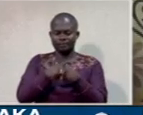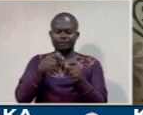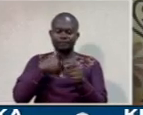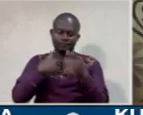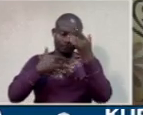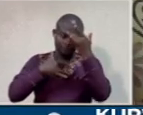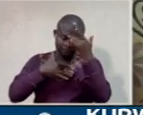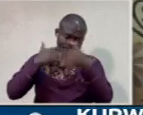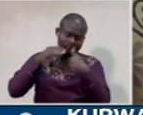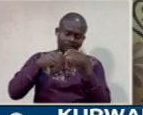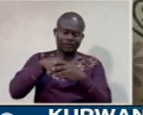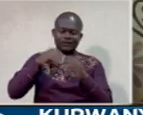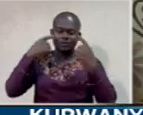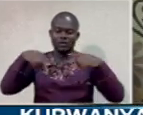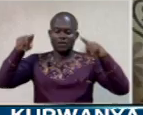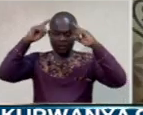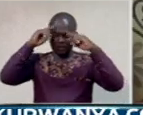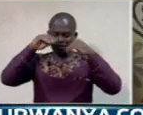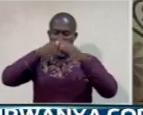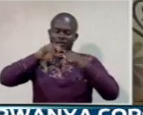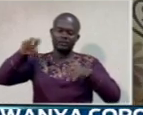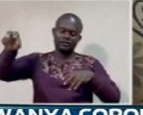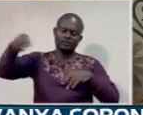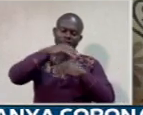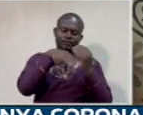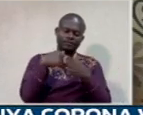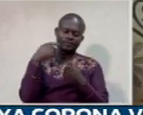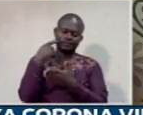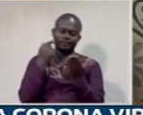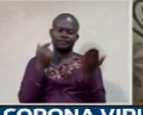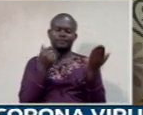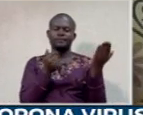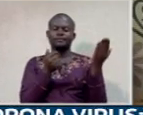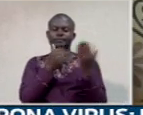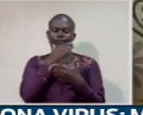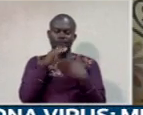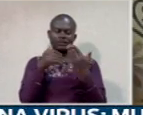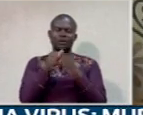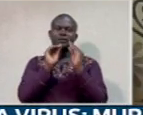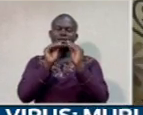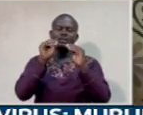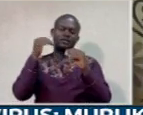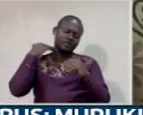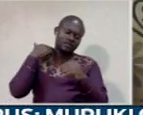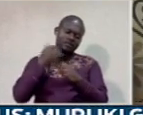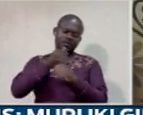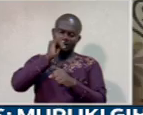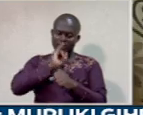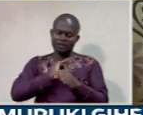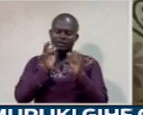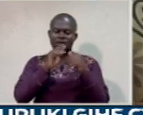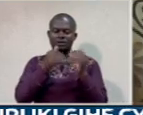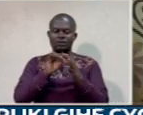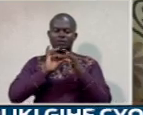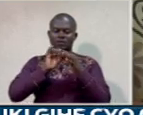cyorezo yuko bajya no mu mayuniversite hirya no hino bakagenda bigisha y'Jenoside yakorewe Abatutsi ubundi dufatanya